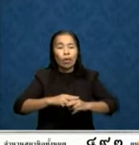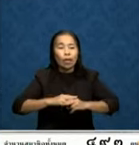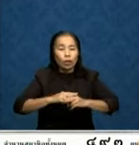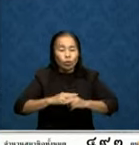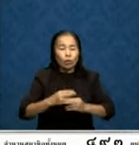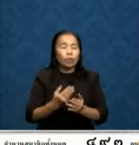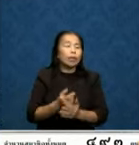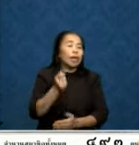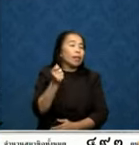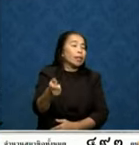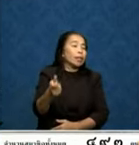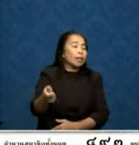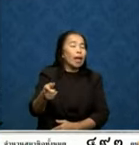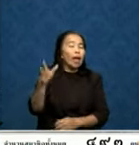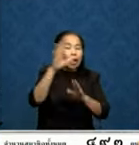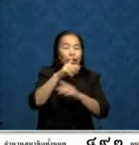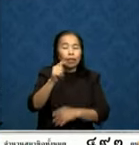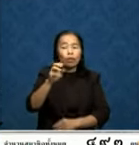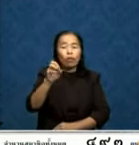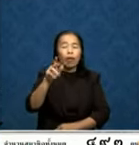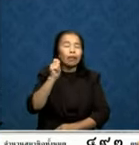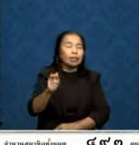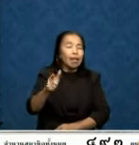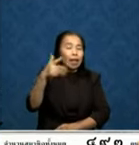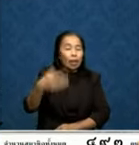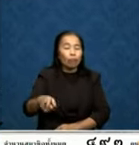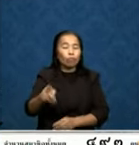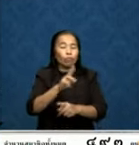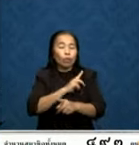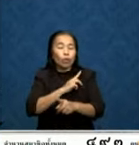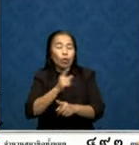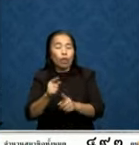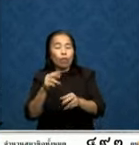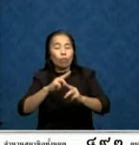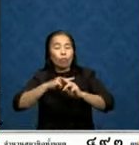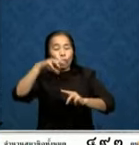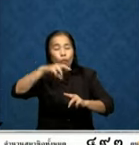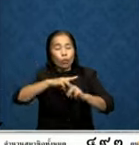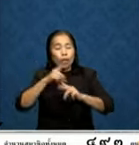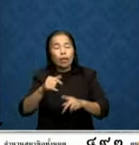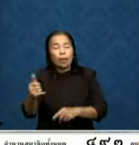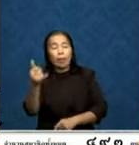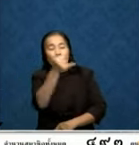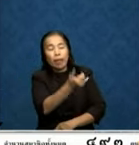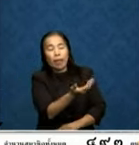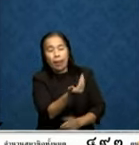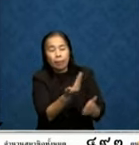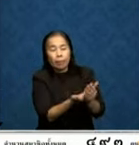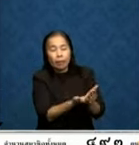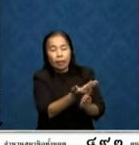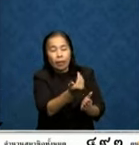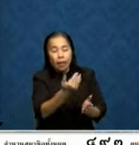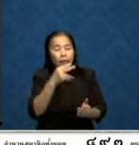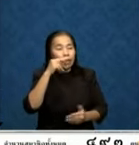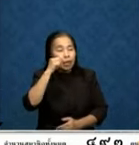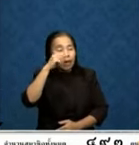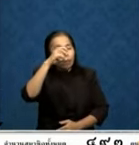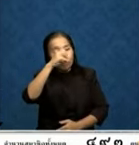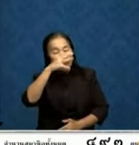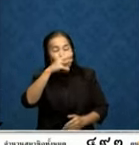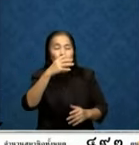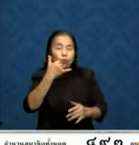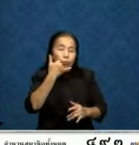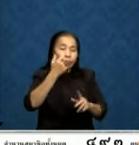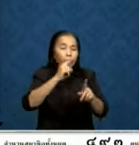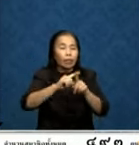งในการเก็บค่ามิเตอร์เก็บค่าไฟเก็บค่าน้ำแล้วก็ถ้าปลดค่ามิเตอร์ที